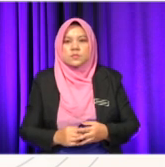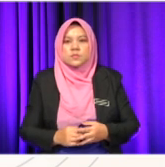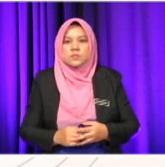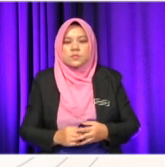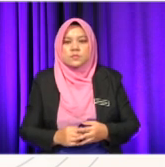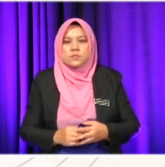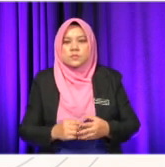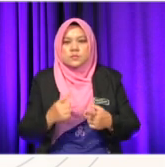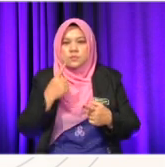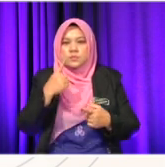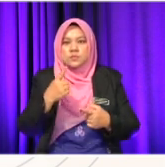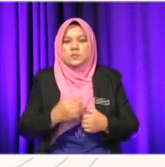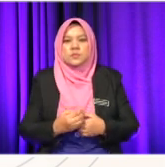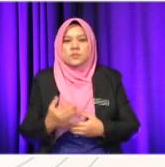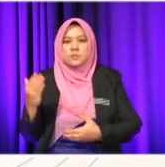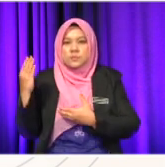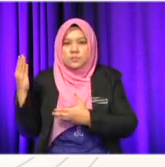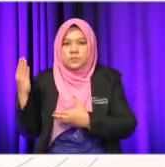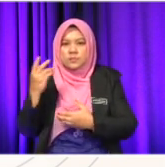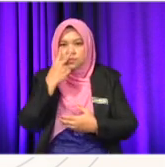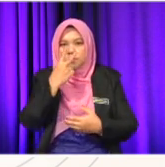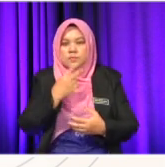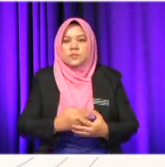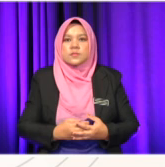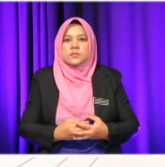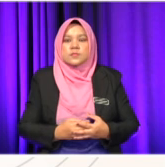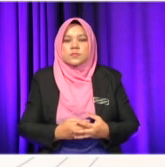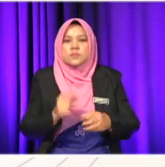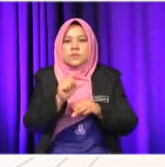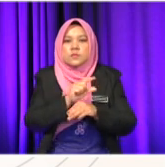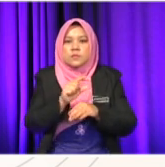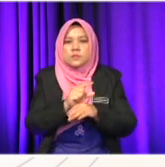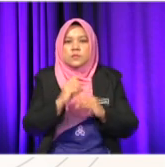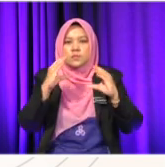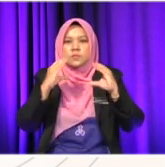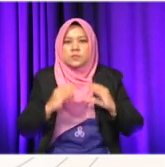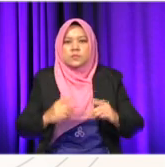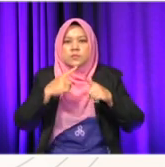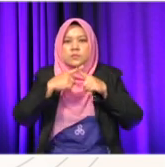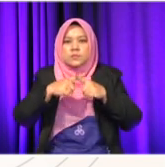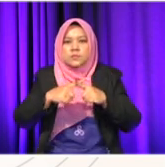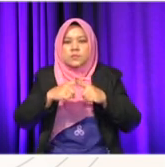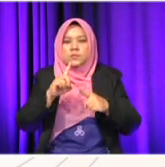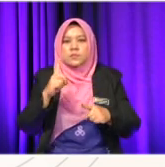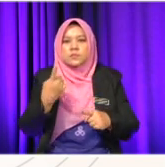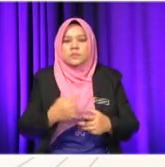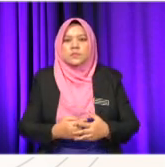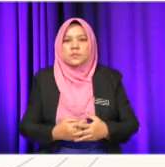sekalian ini hanya menggunakan teknik dalam saja